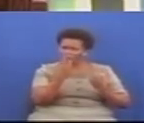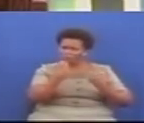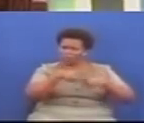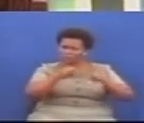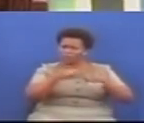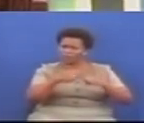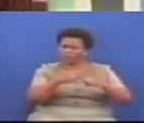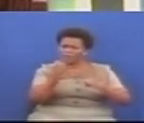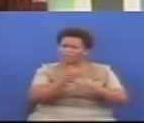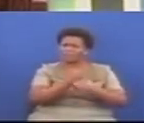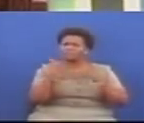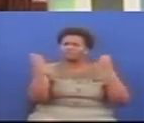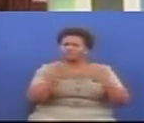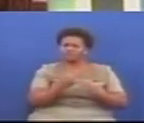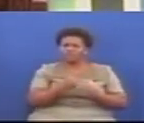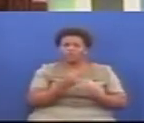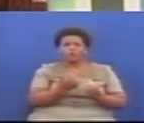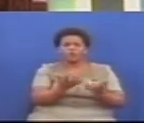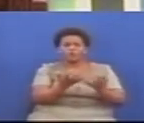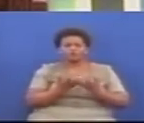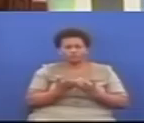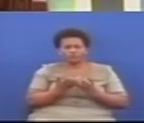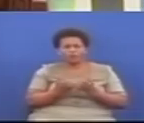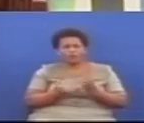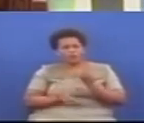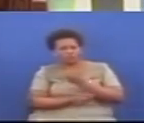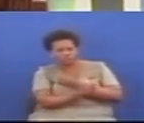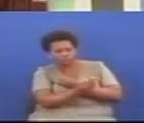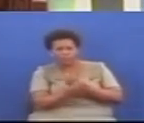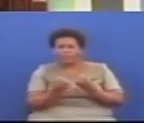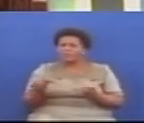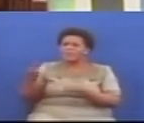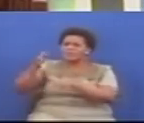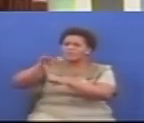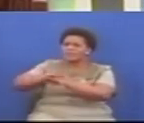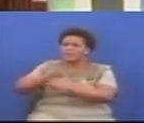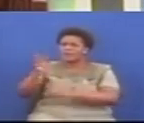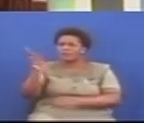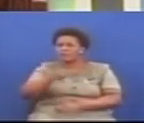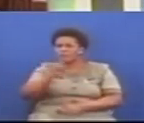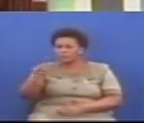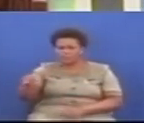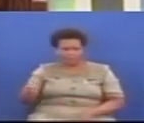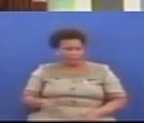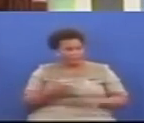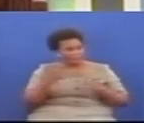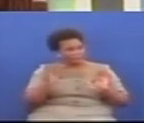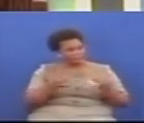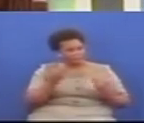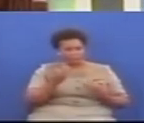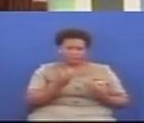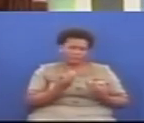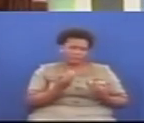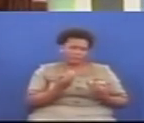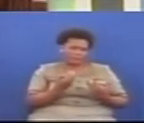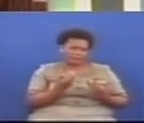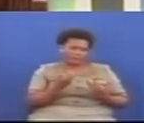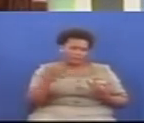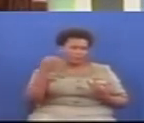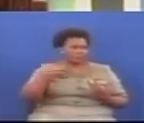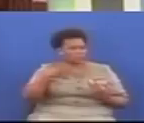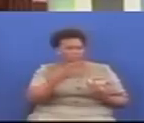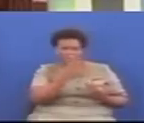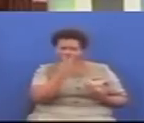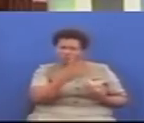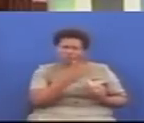rushwa na kuwabambikia makosa. Je, jeshi la polisi au wizara hamuoni sasa kutokana na ukubwa wa kazi ya